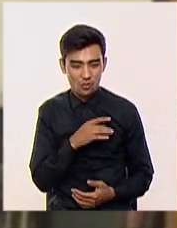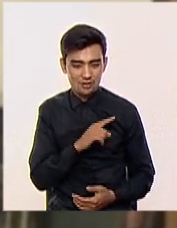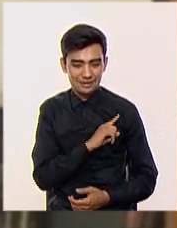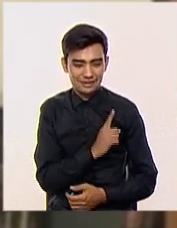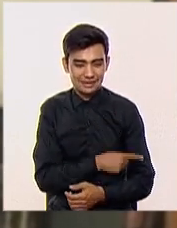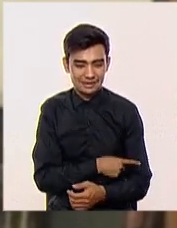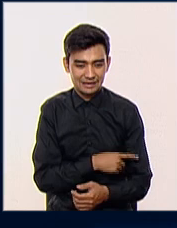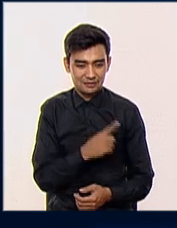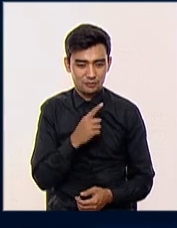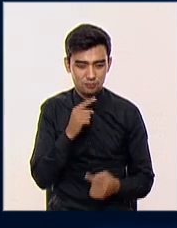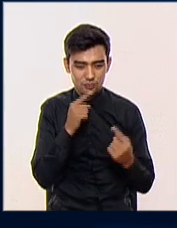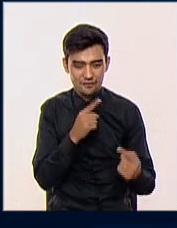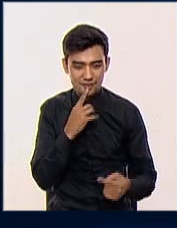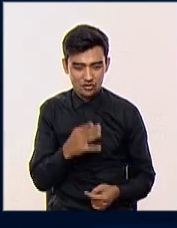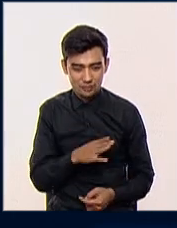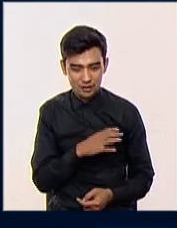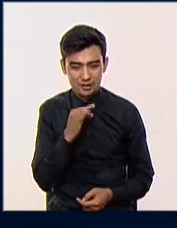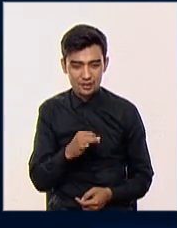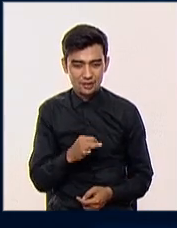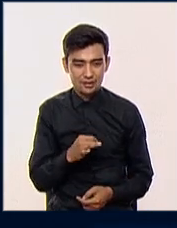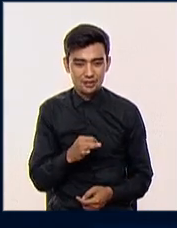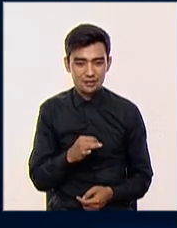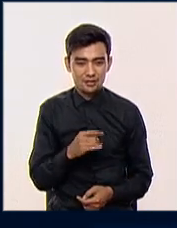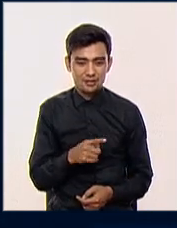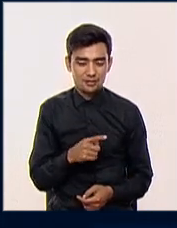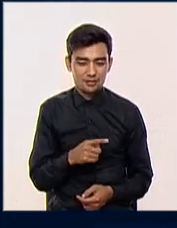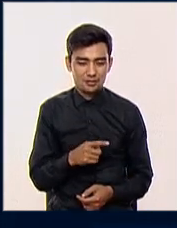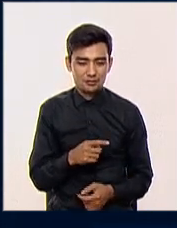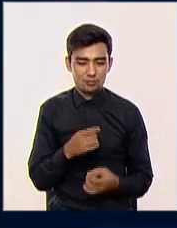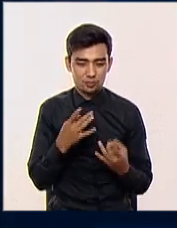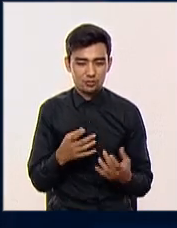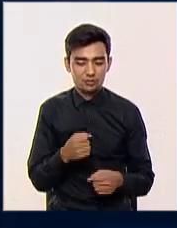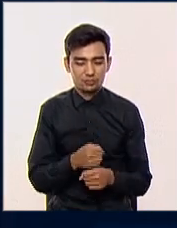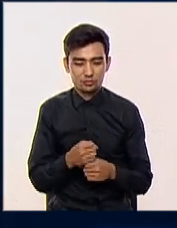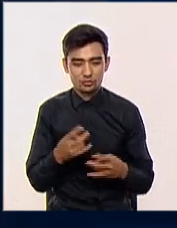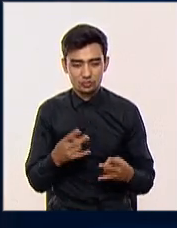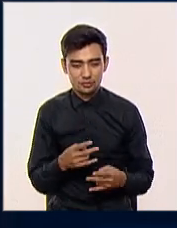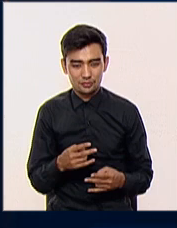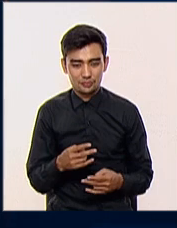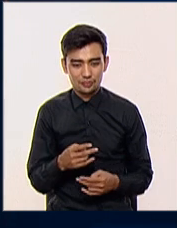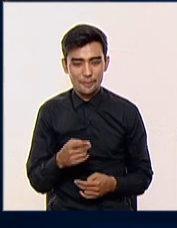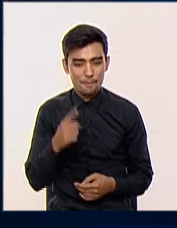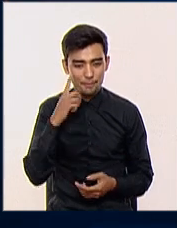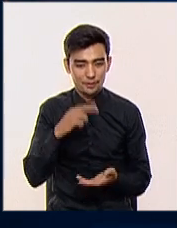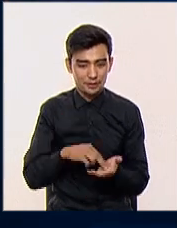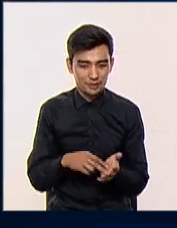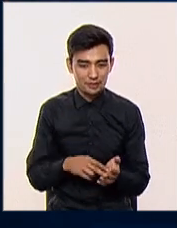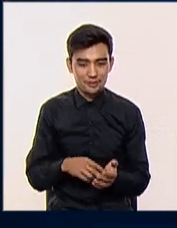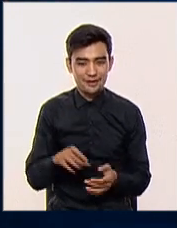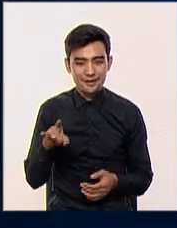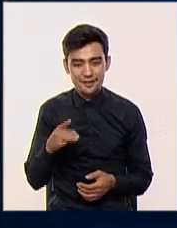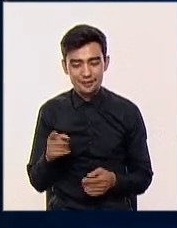сильных противоречий. Равнодушие – это душевная подлость. Надо просто действовать. И в этом плане проведение съезда мировых